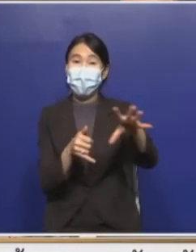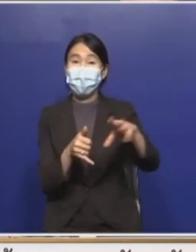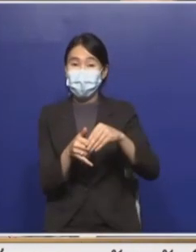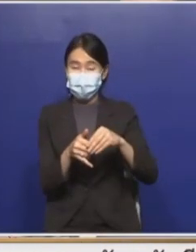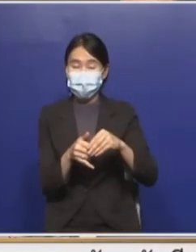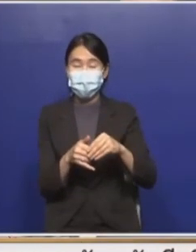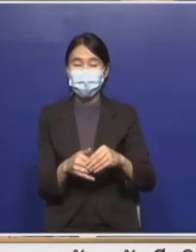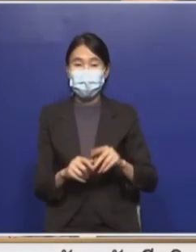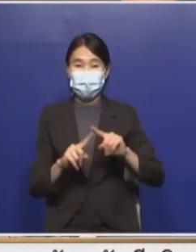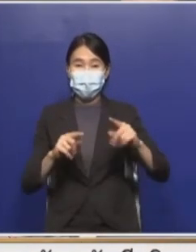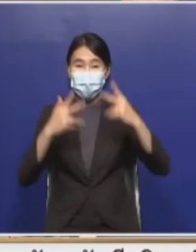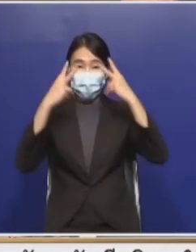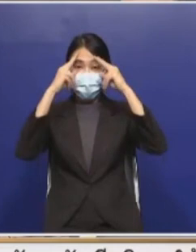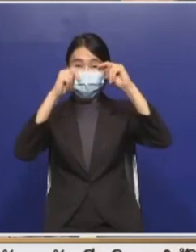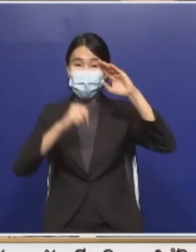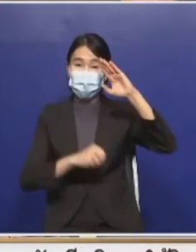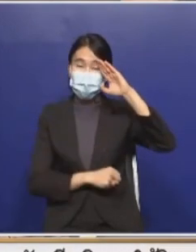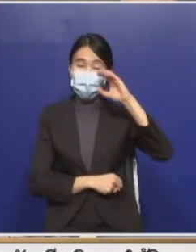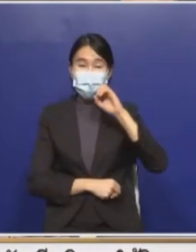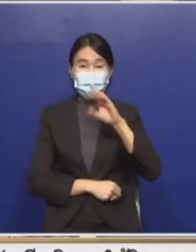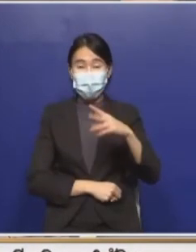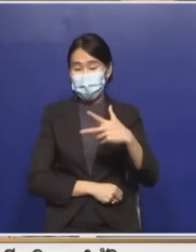ท่านบอกว่ามีวัคซีนไม่อั้น